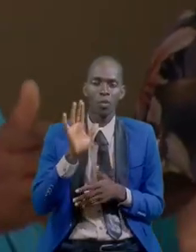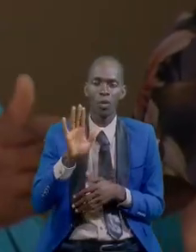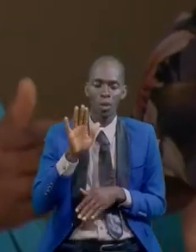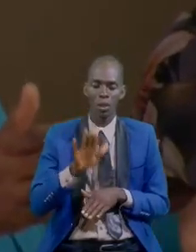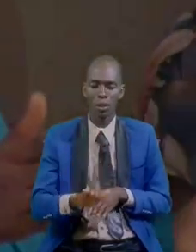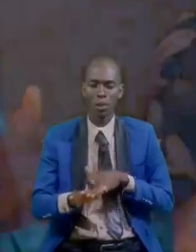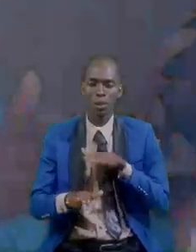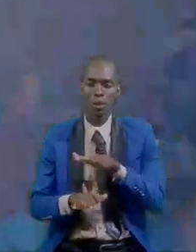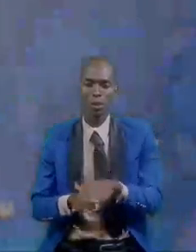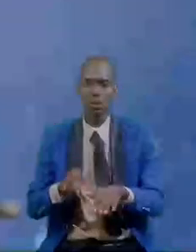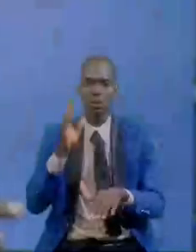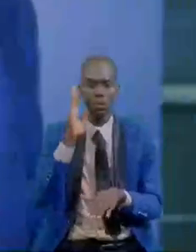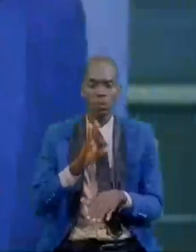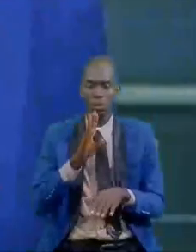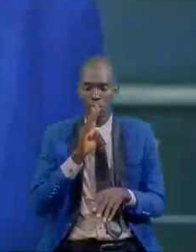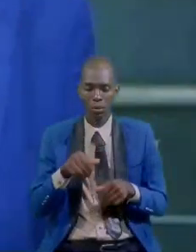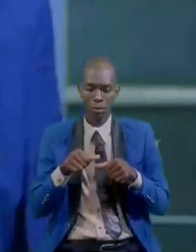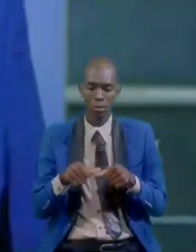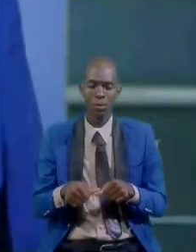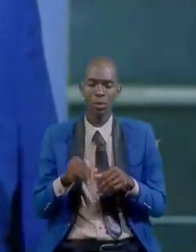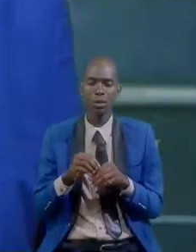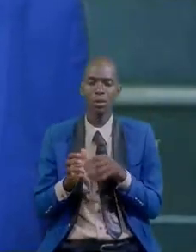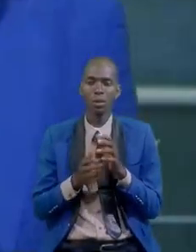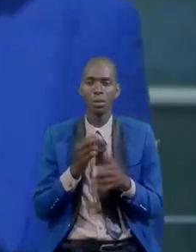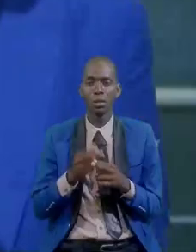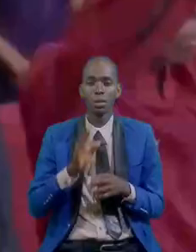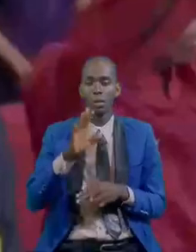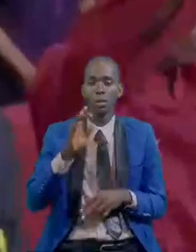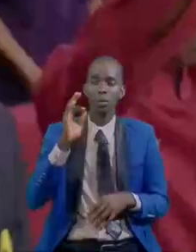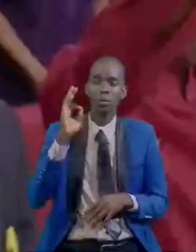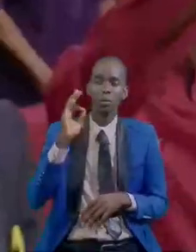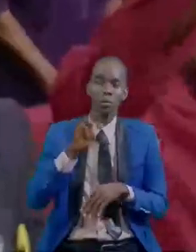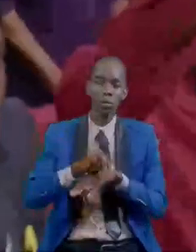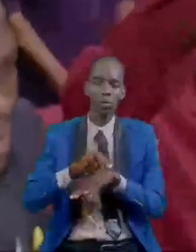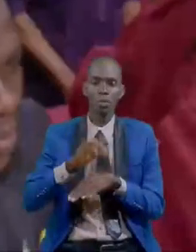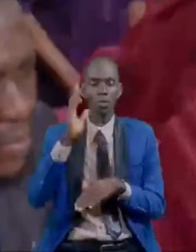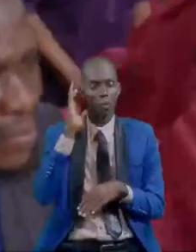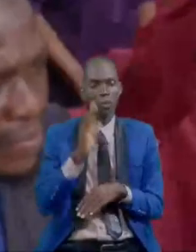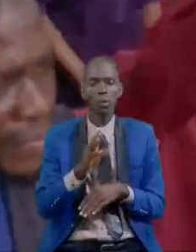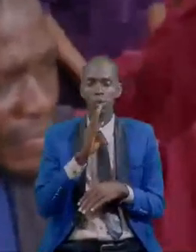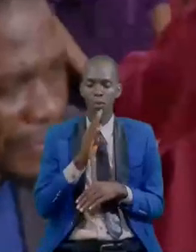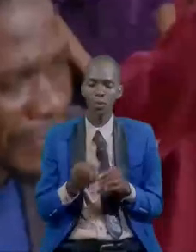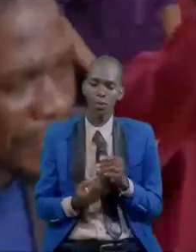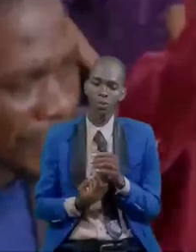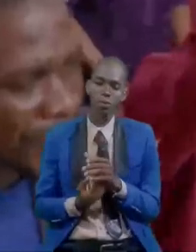Tes pas seront fermes. Ton ministère sera ferme.